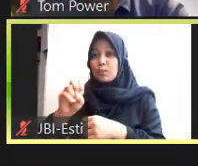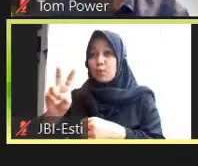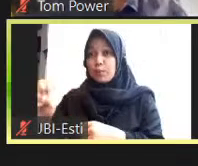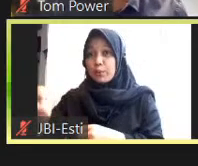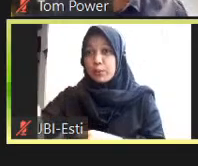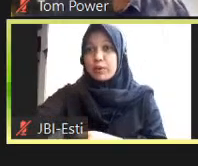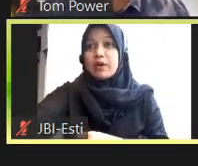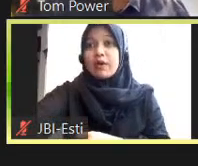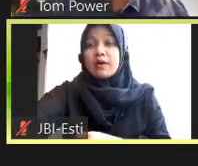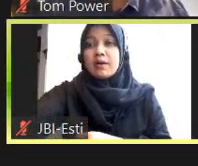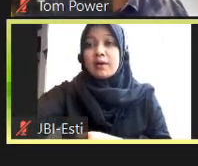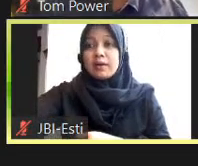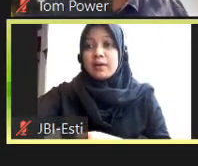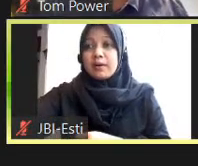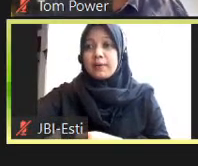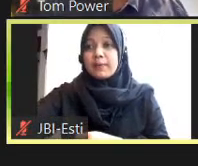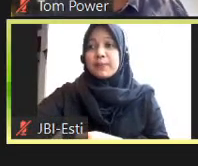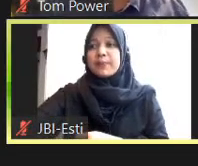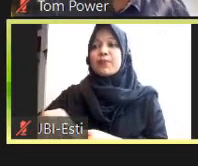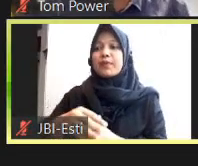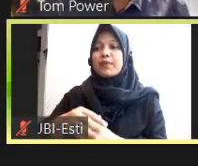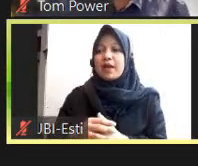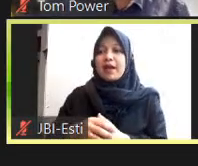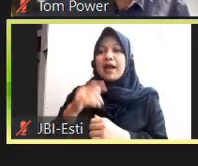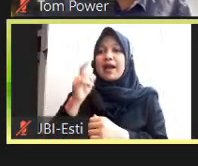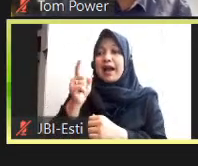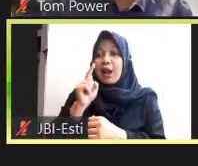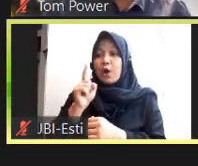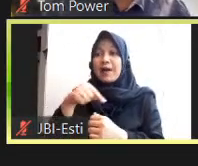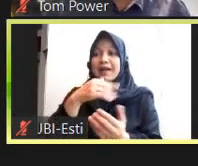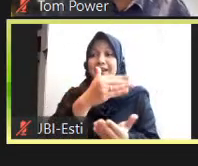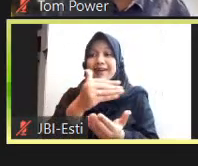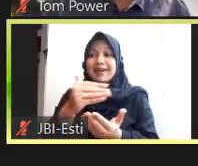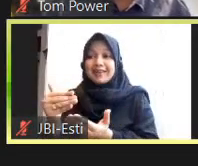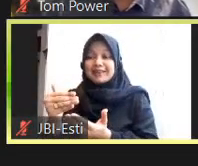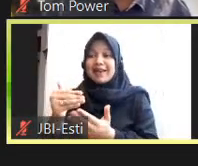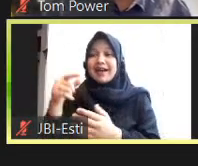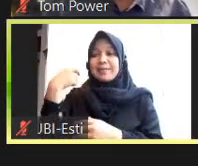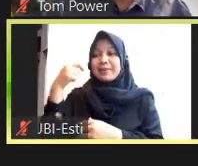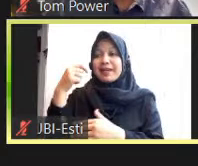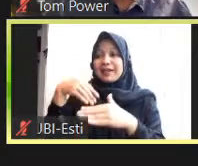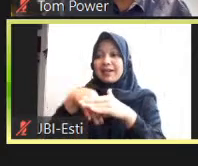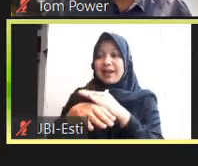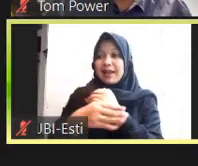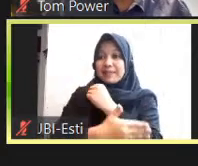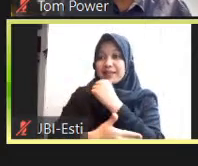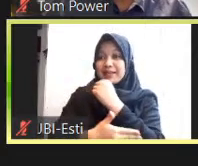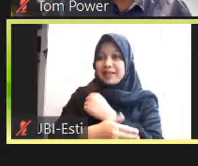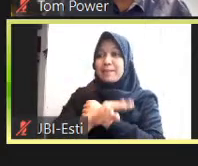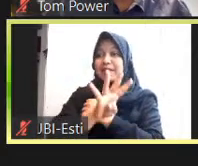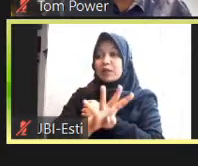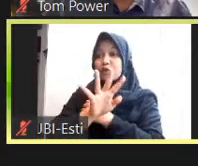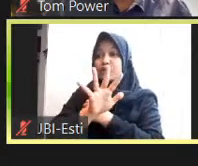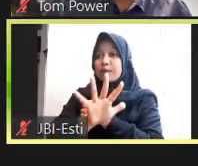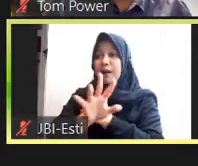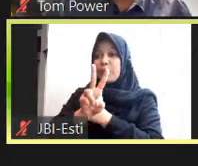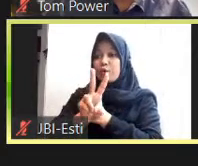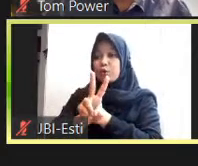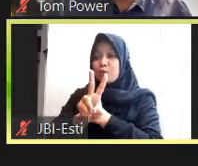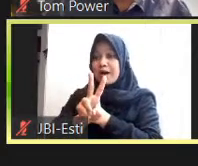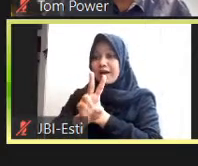Kalau kita pakai kacamatanya Kemendagri misalnya, total 452 ini adalah 452